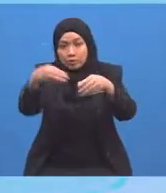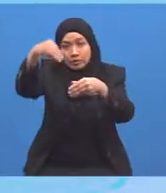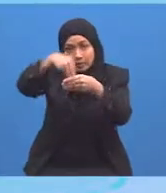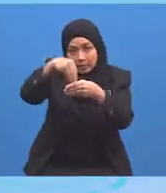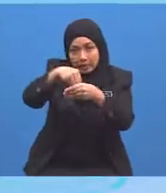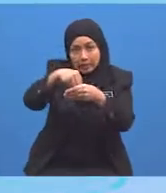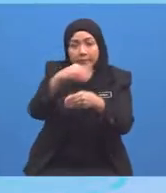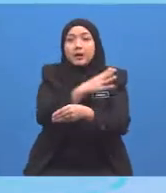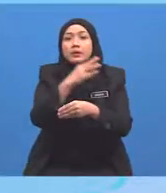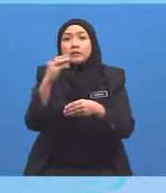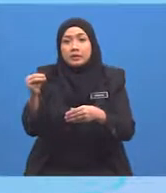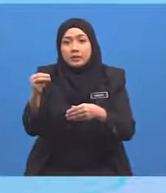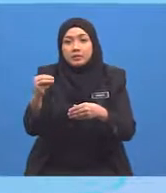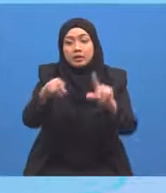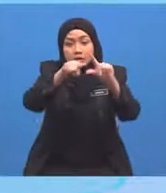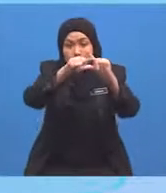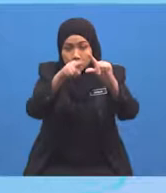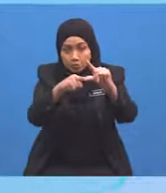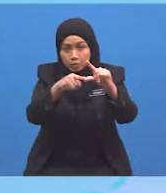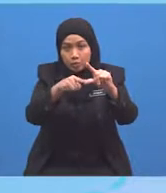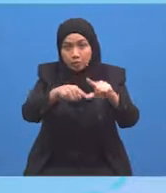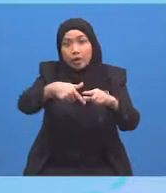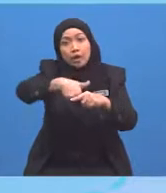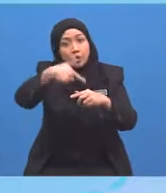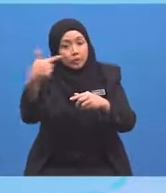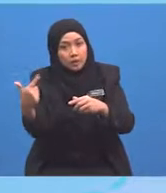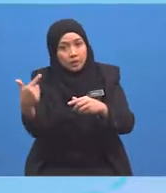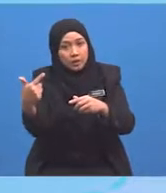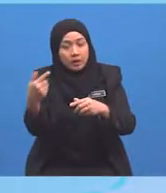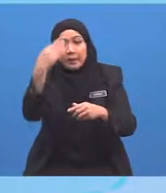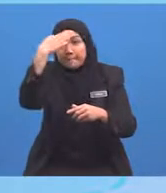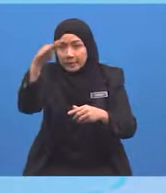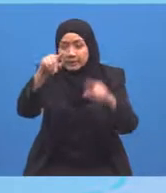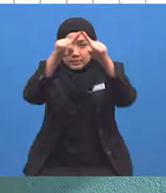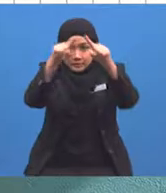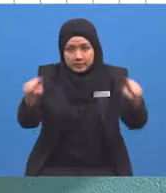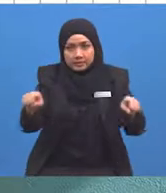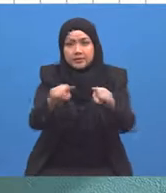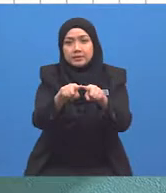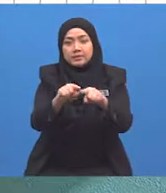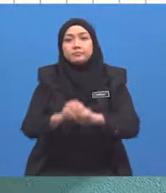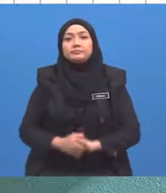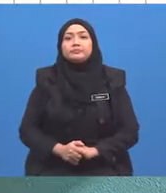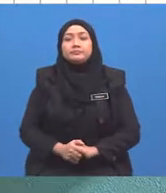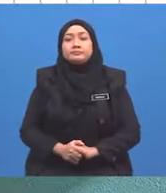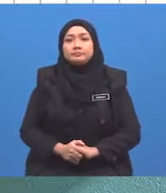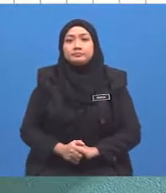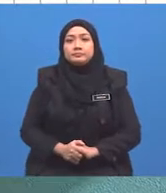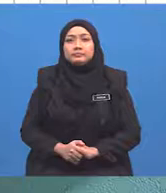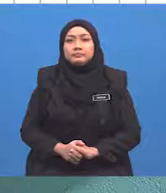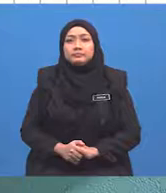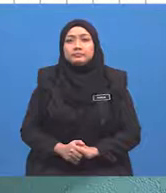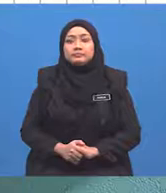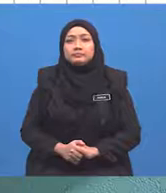pedalaman dan sudut peluaran bagi segitiga. Setakat ini, di